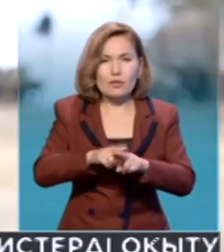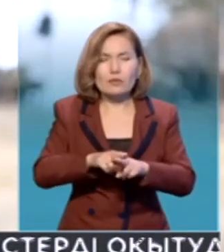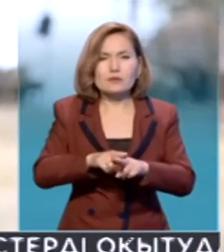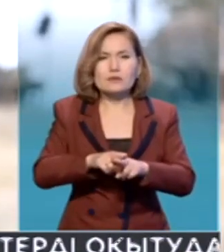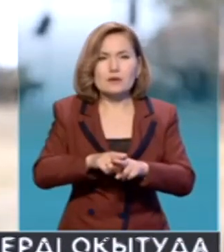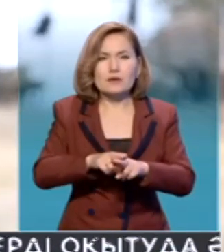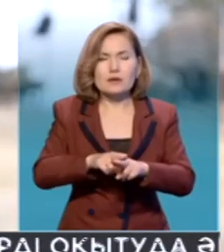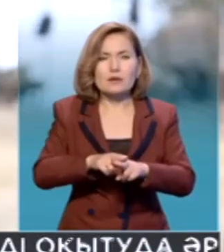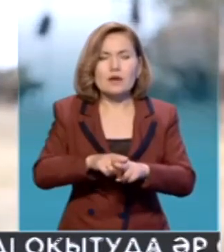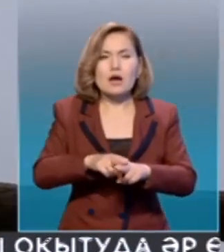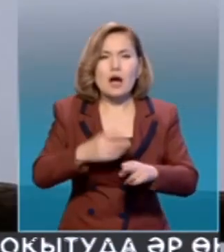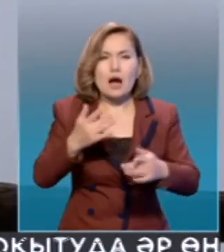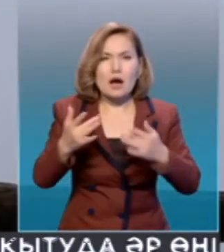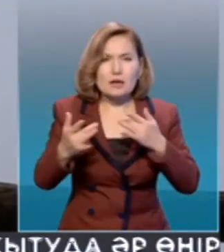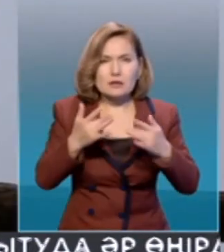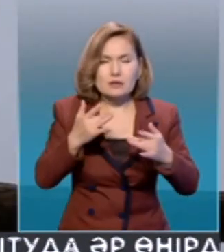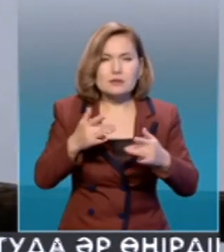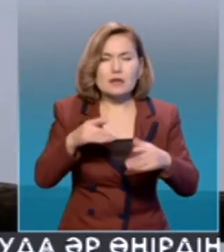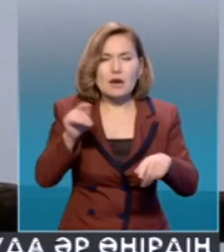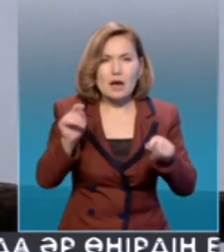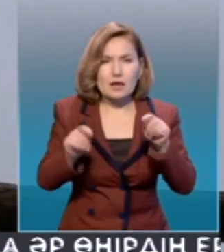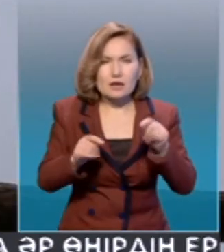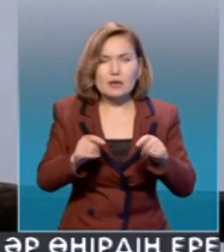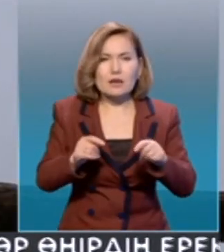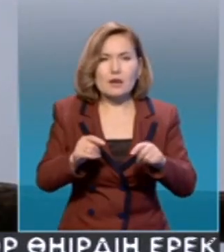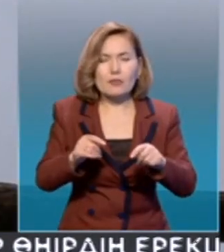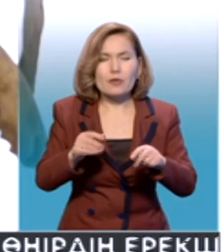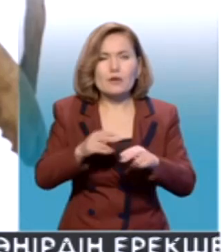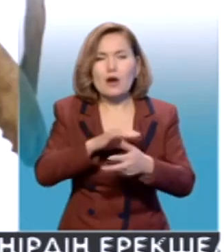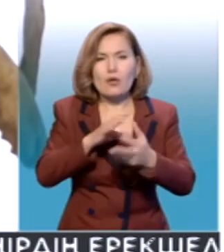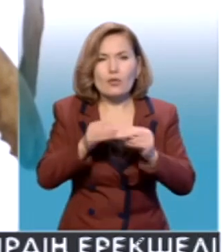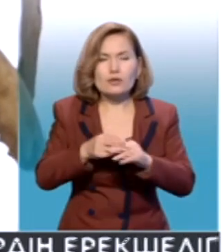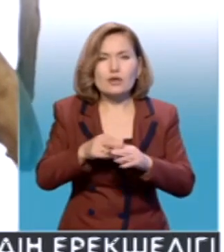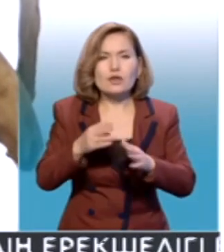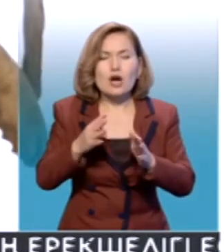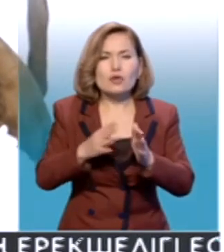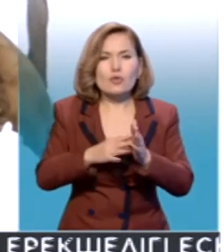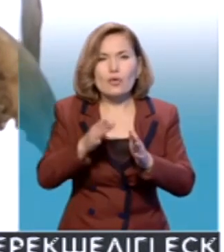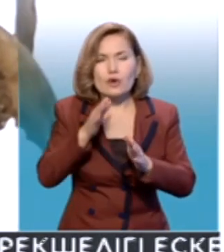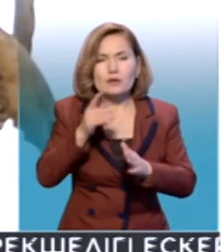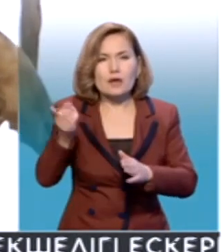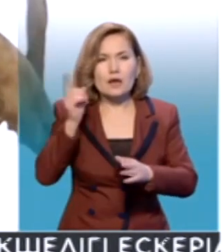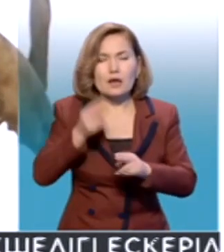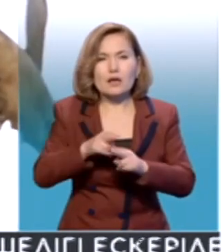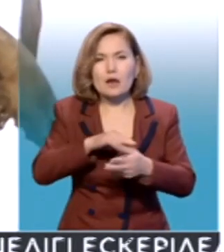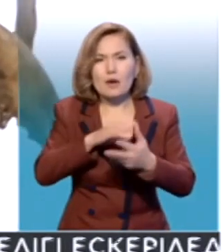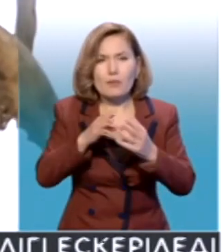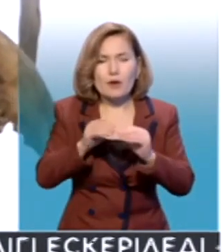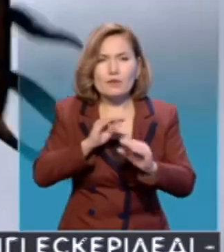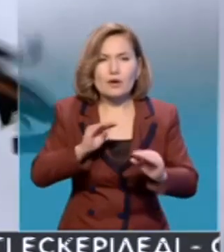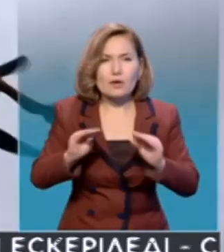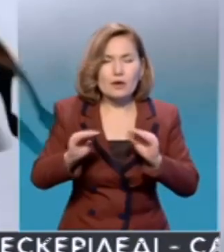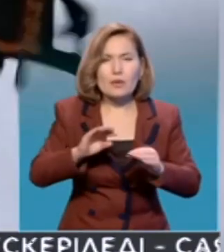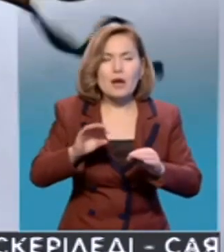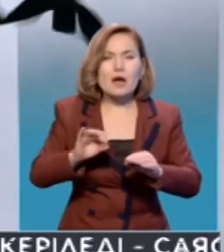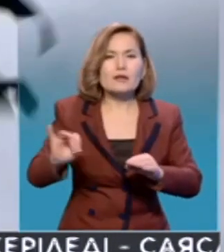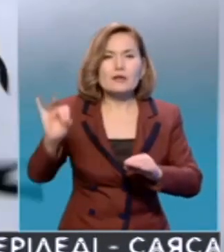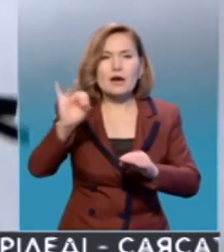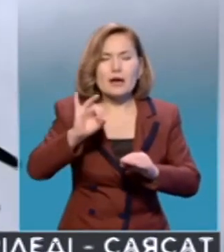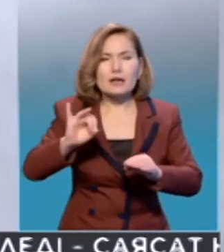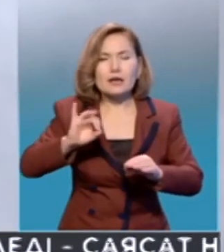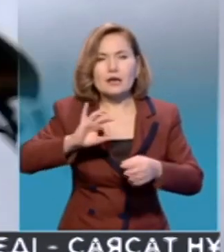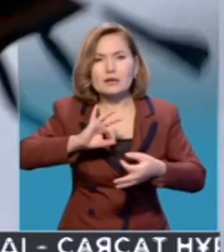көзге түсіп, осы жерді бекіттік. 9-шы ғасырдағы оқиғаларды боямасыз суреттейтін мынадай декорациялар ұсақ түйегіне дейін тарихи